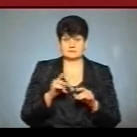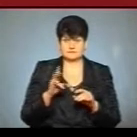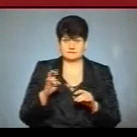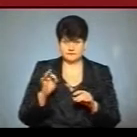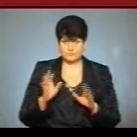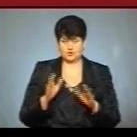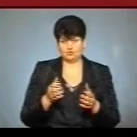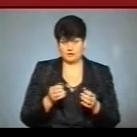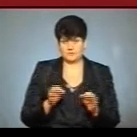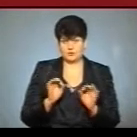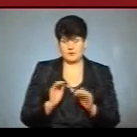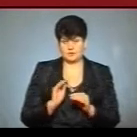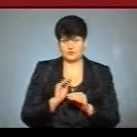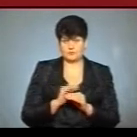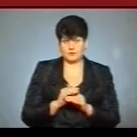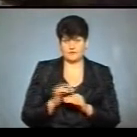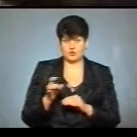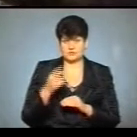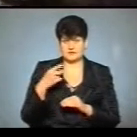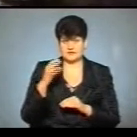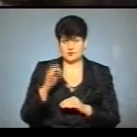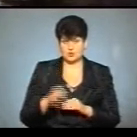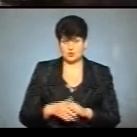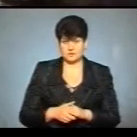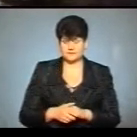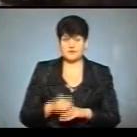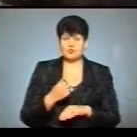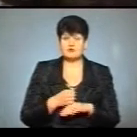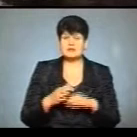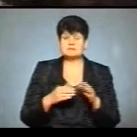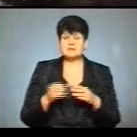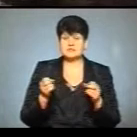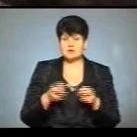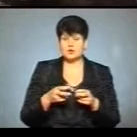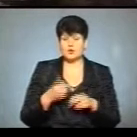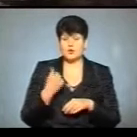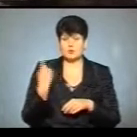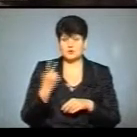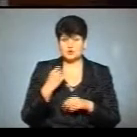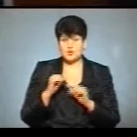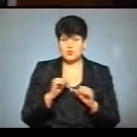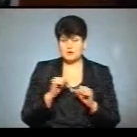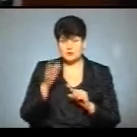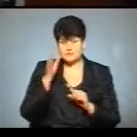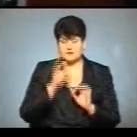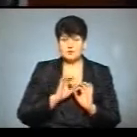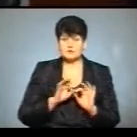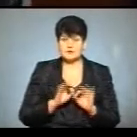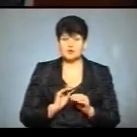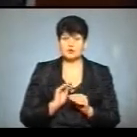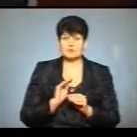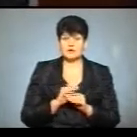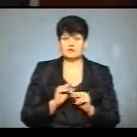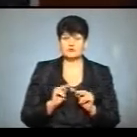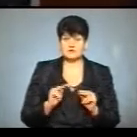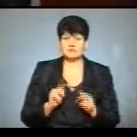будуть отримати належну їм доплату у розмірі 20%. Головний спеціаліст обласного управління освіти Оксана Самбір розповіла, доплату